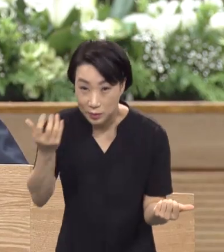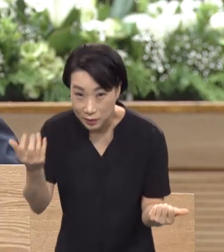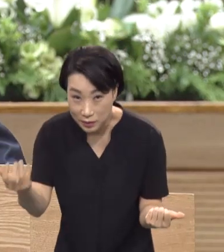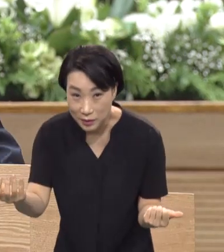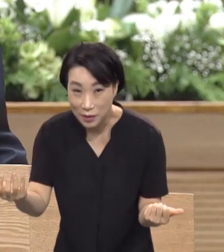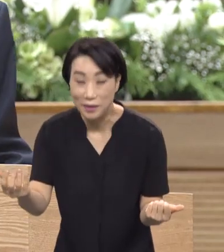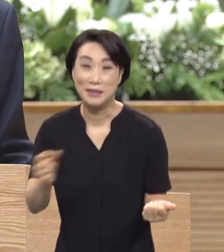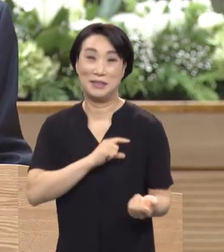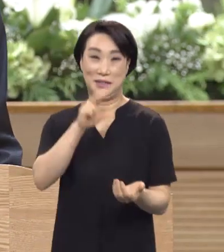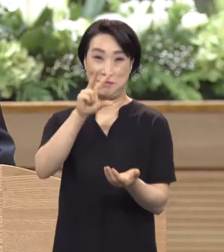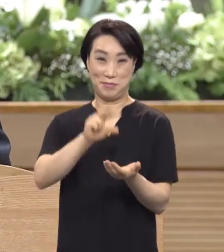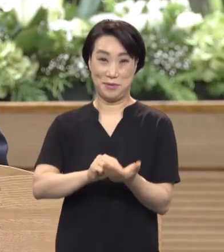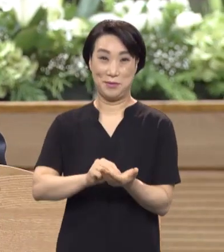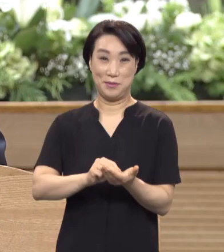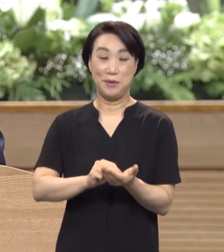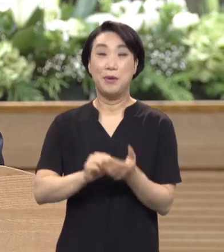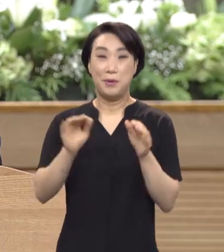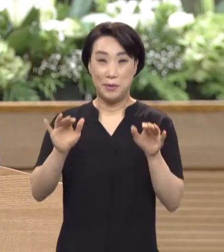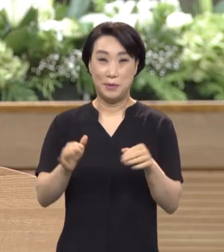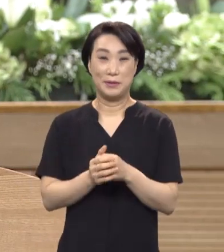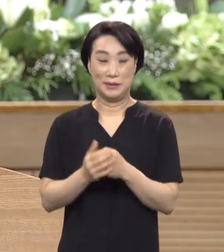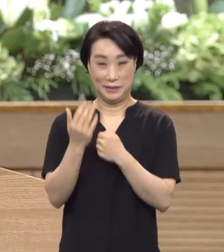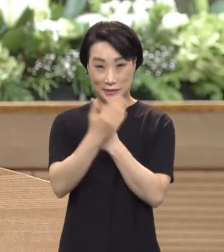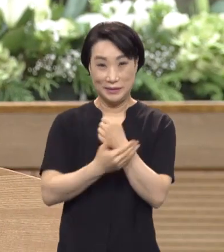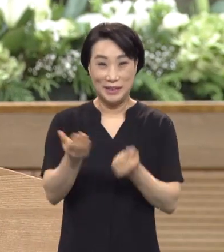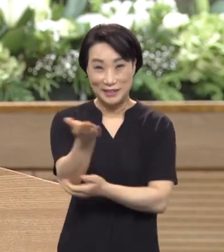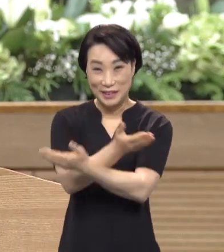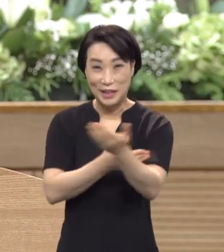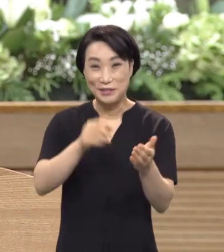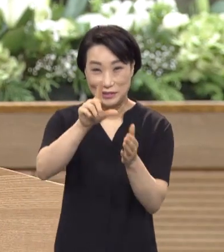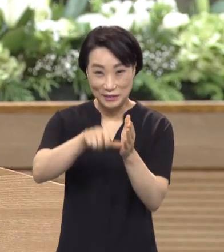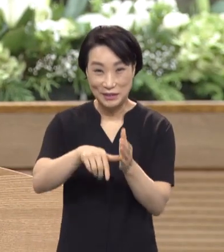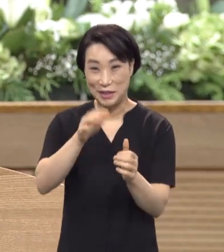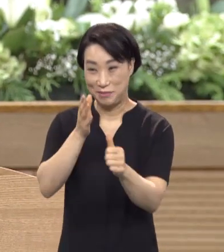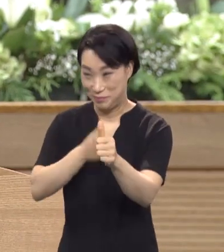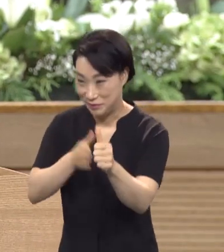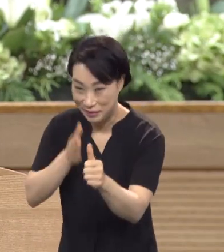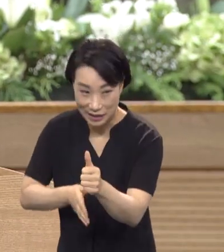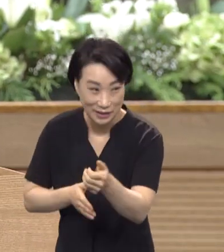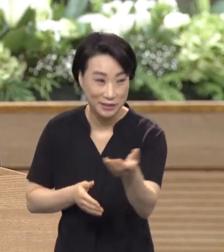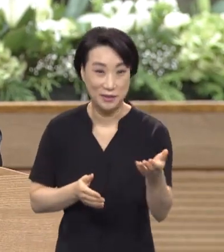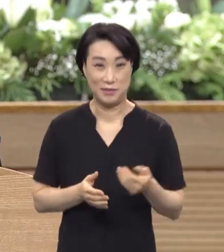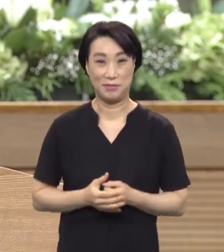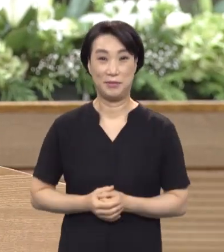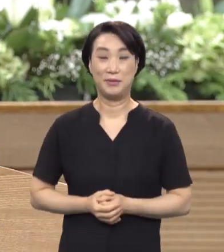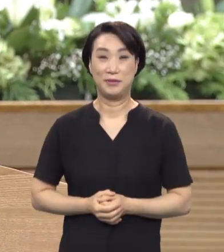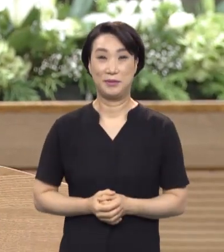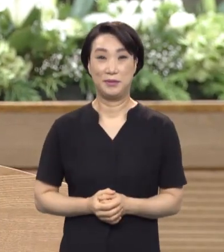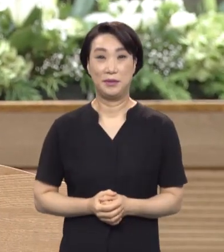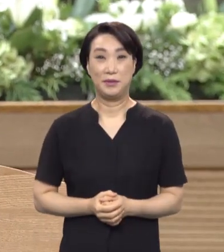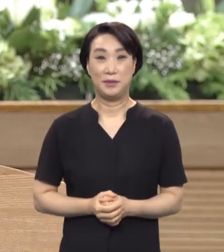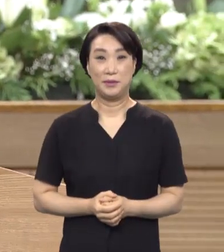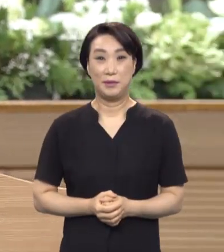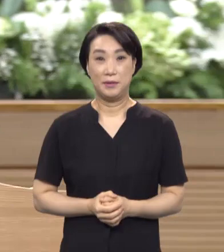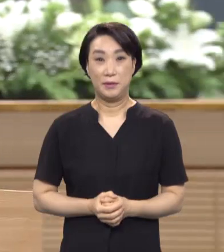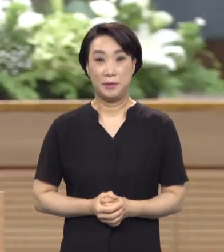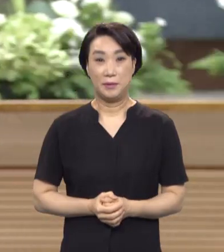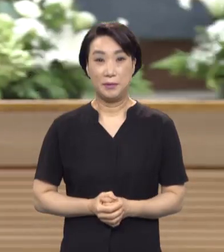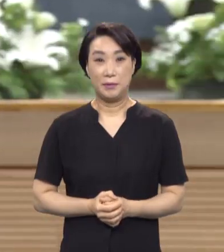생명으로라고는 제목으로 오늘 은혜 나누는 시간 되기를 원합니다.